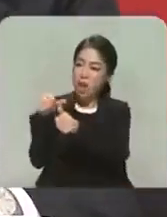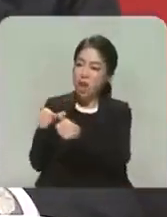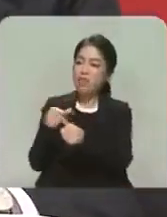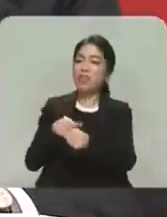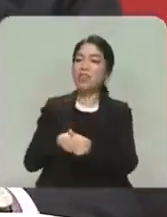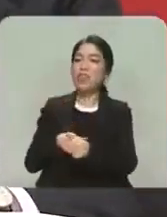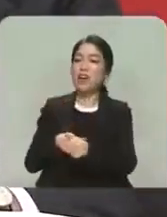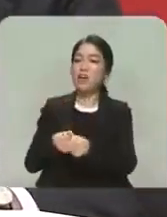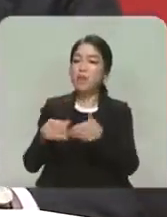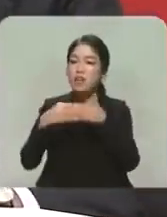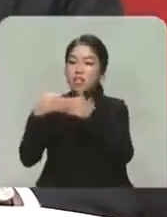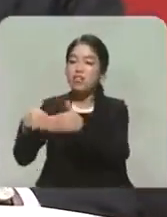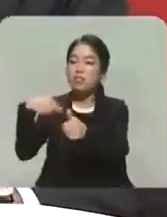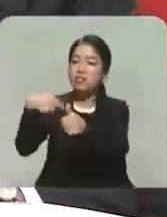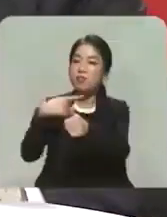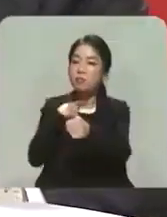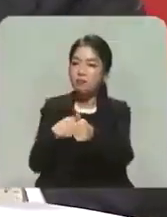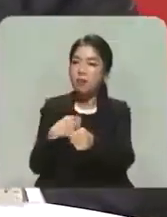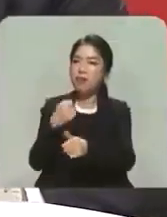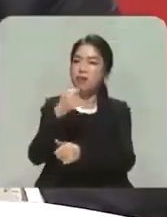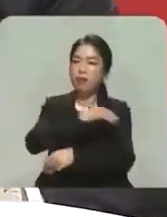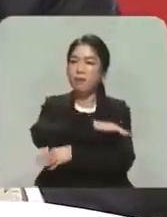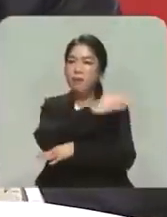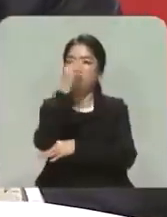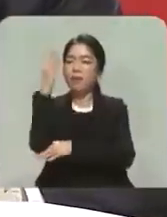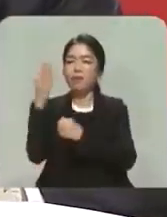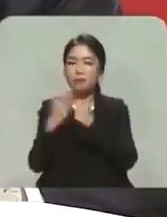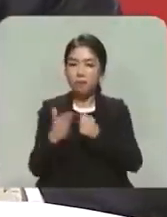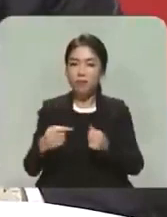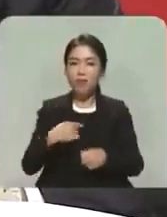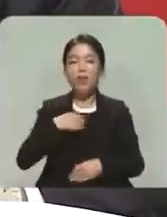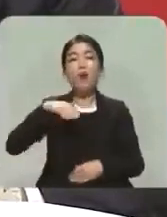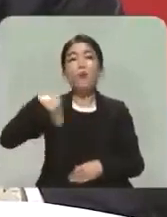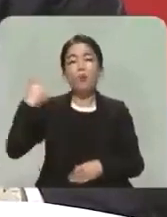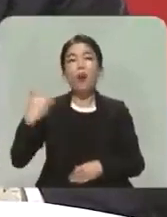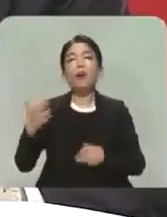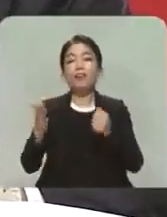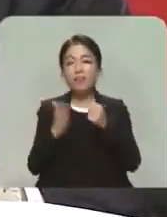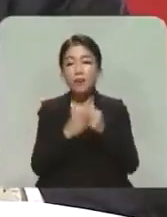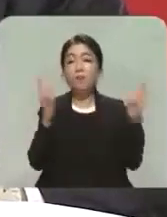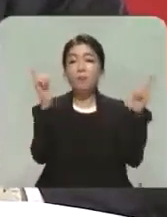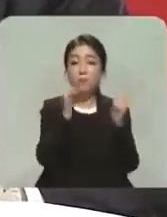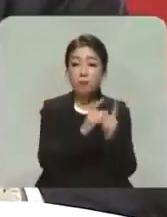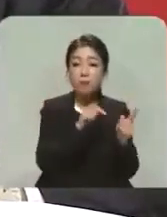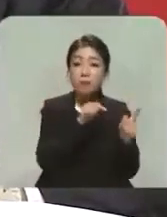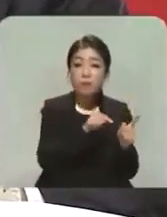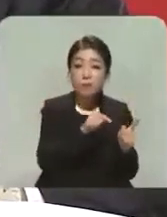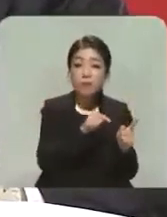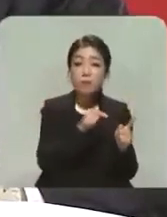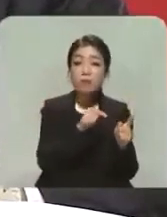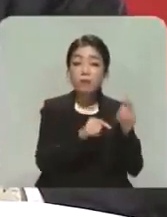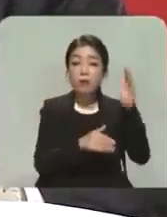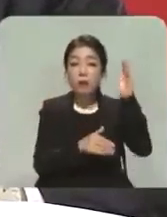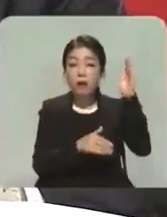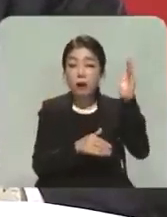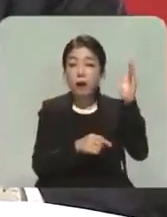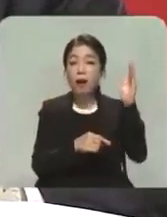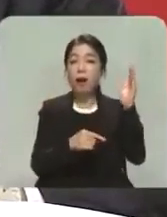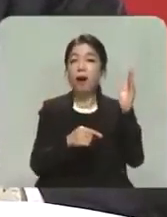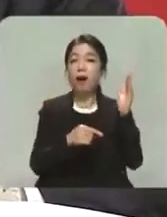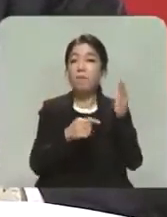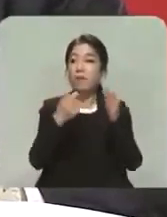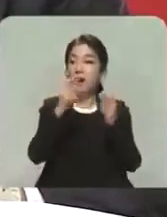지도자 수업을 시켰느니 이런 소리를 하니까 아니 그러니까 제가 모르니까 만났고 예. 그 말이 최보식 칼럼을